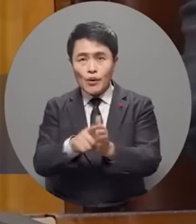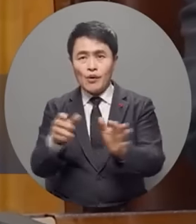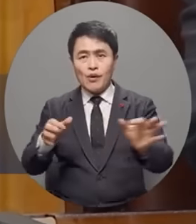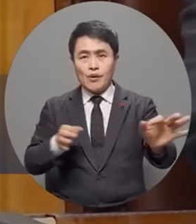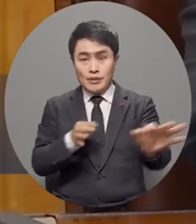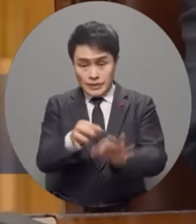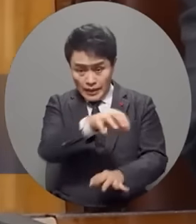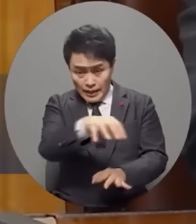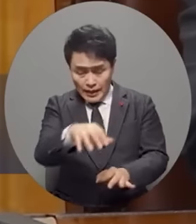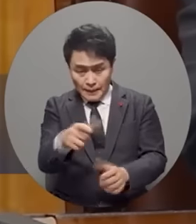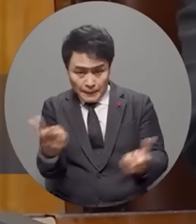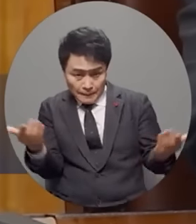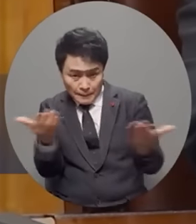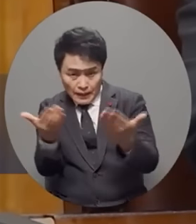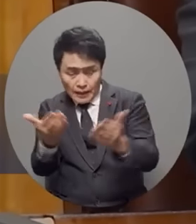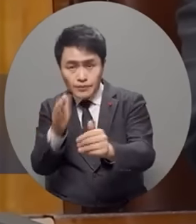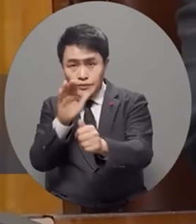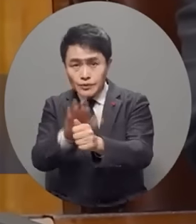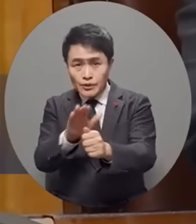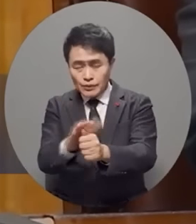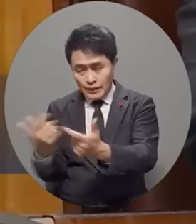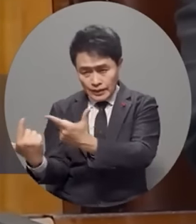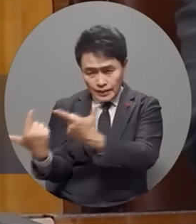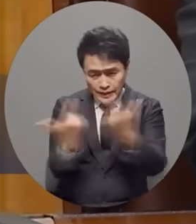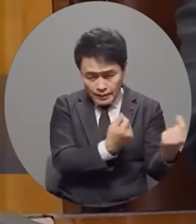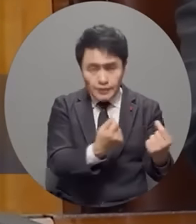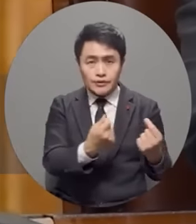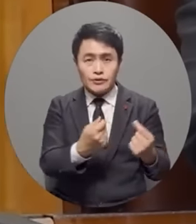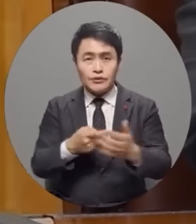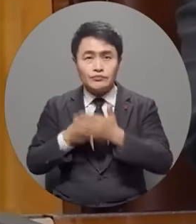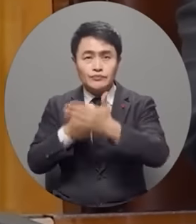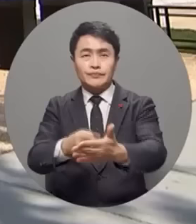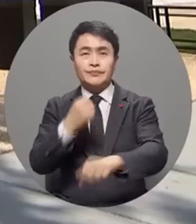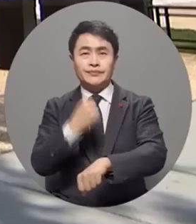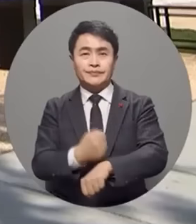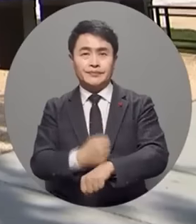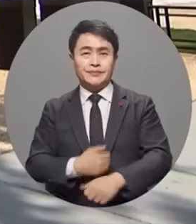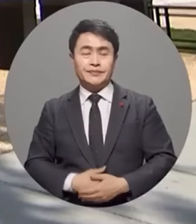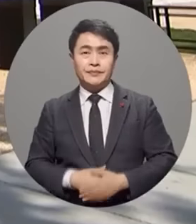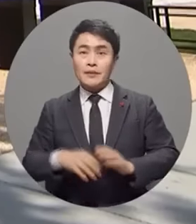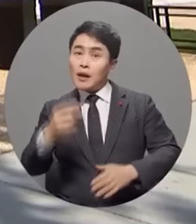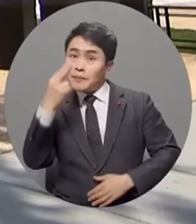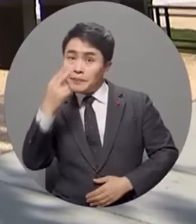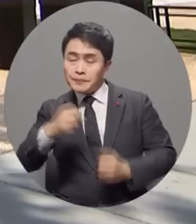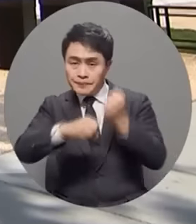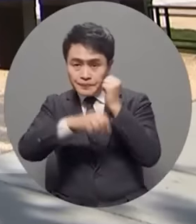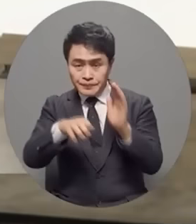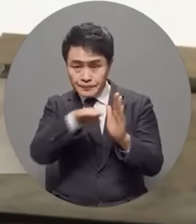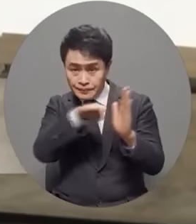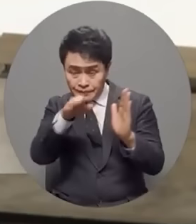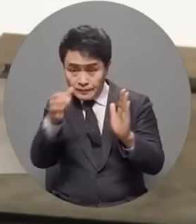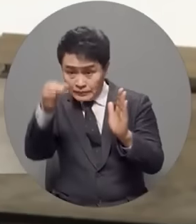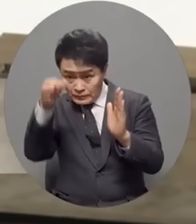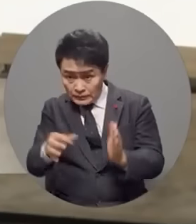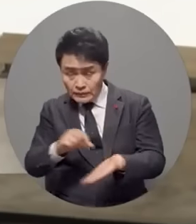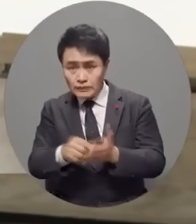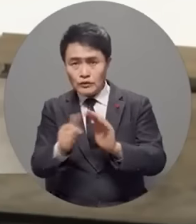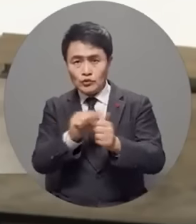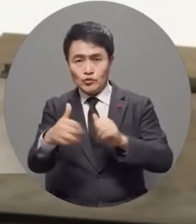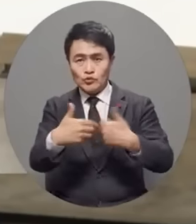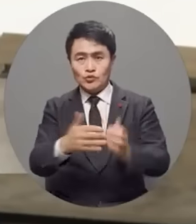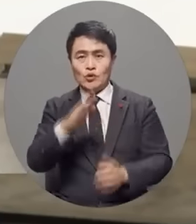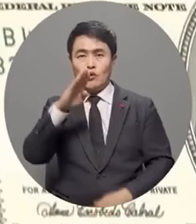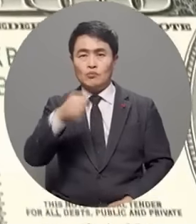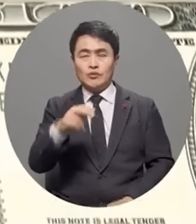사업장별 맞춤형 대응도 일관되게 추진하겠습니다. 미국의 기준금리가 인하될 경우 주식시장과